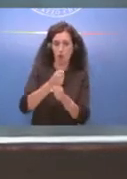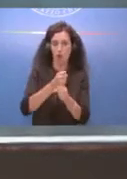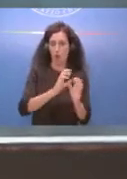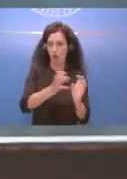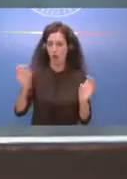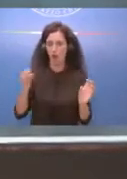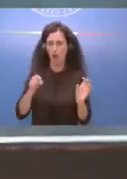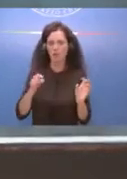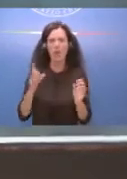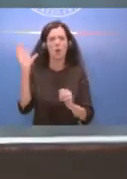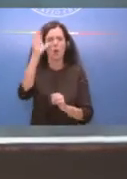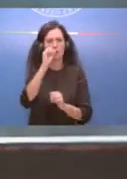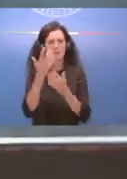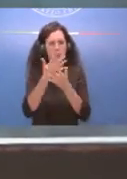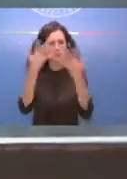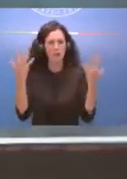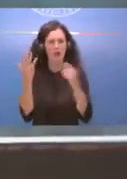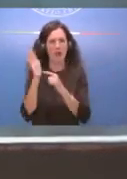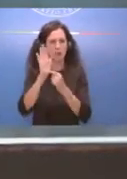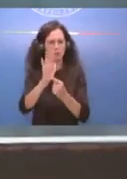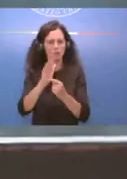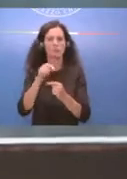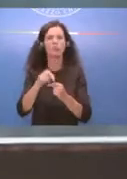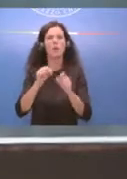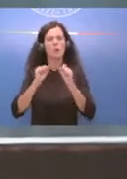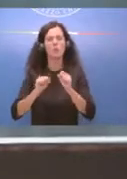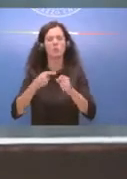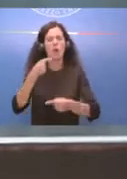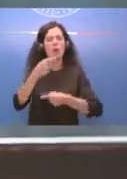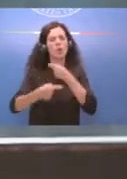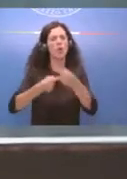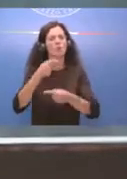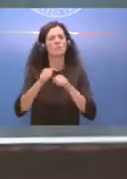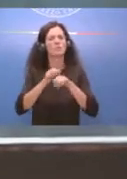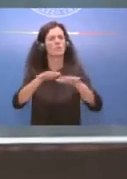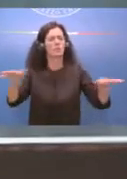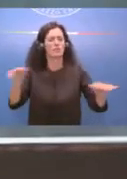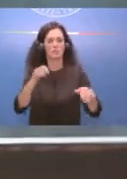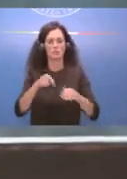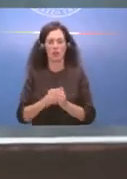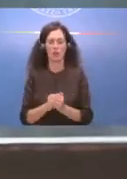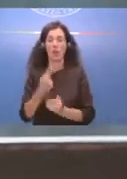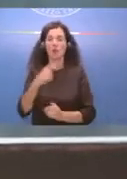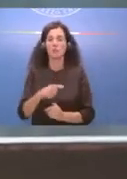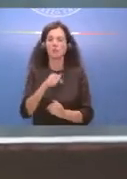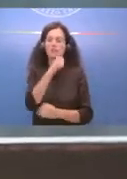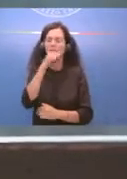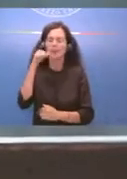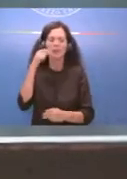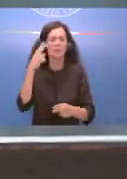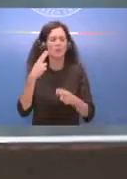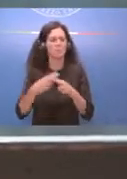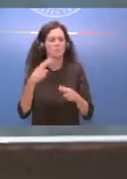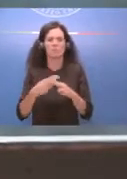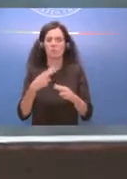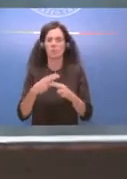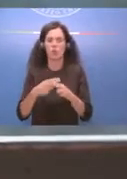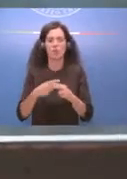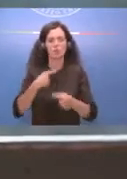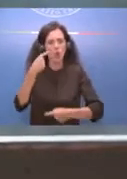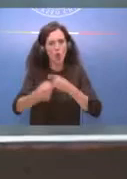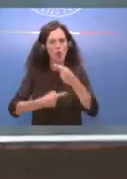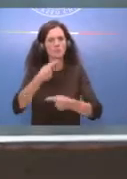addirittura flessibile alle necessità dettate dalla contingenza ecco perciò il bisogno di insistere ancora una volta